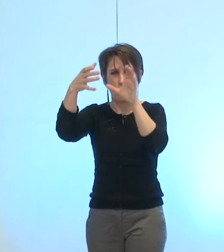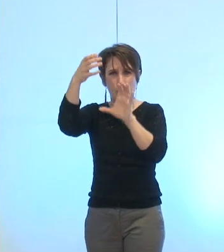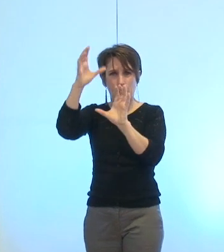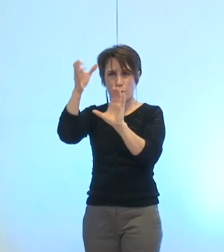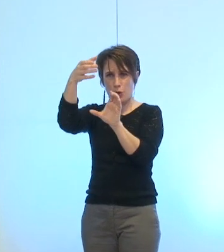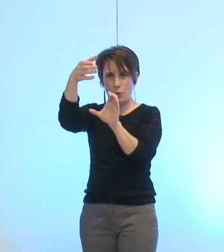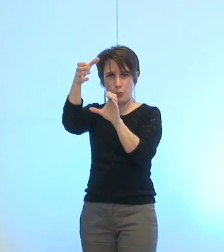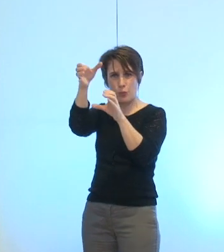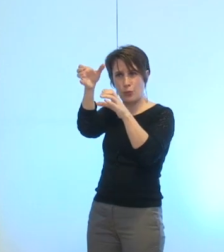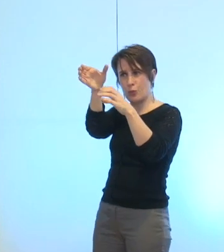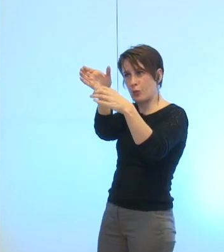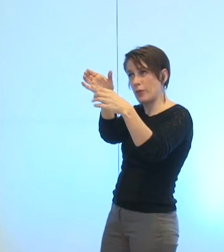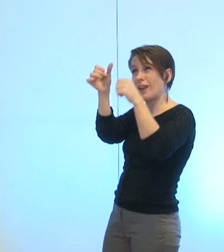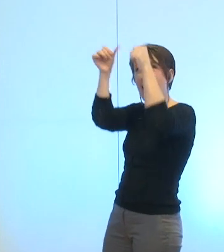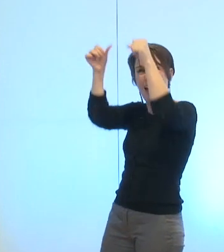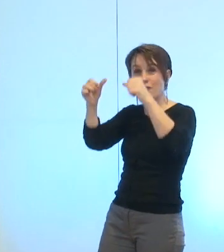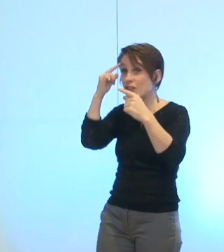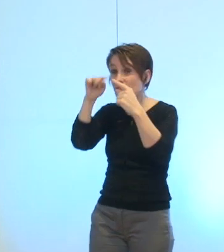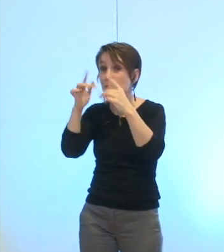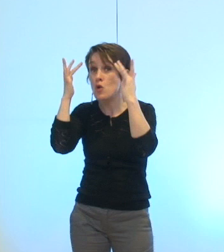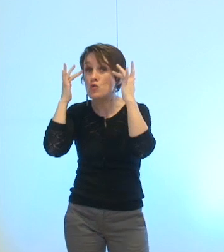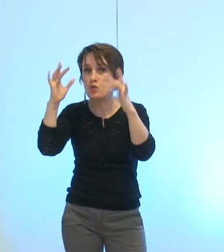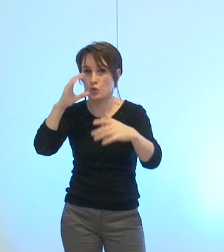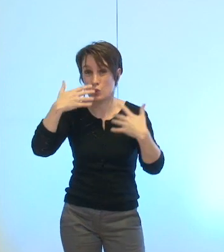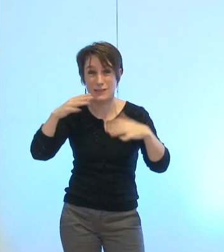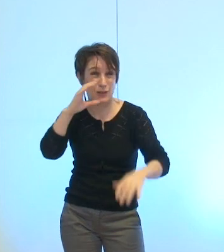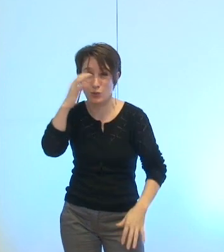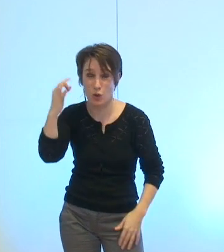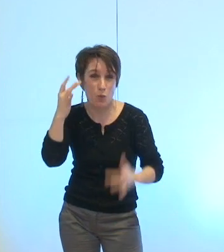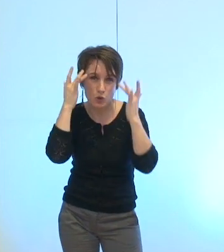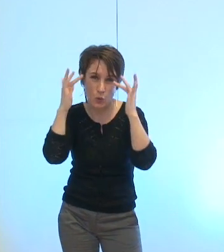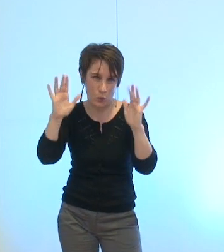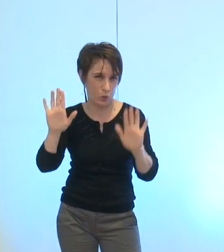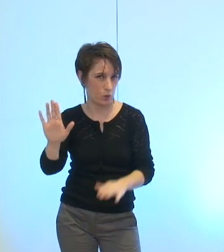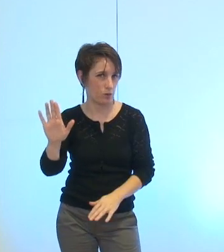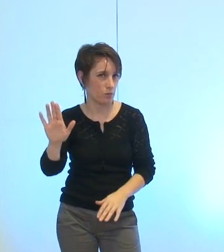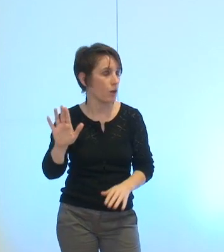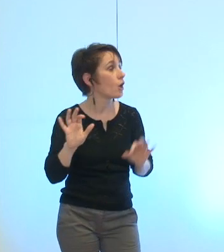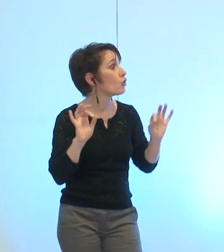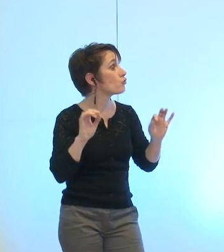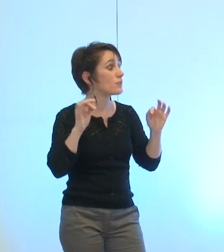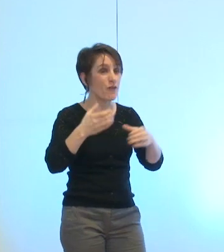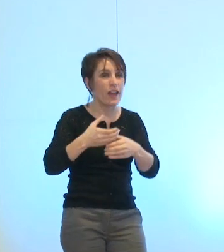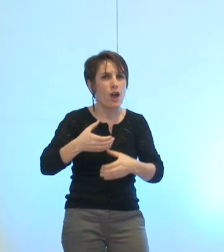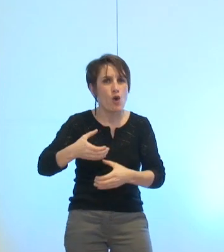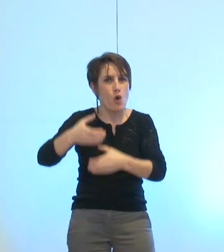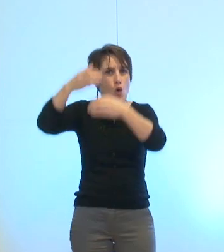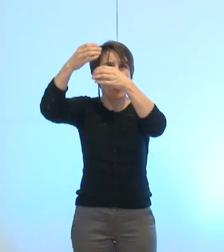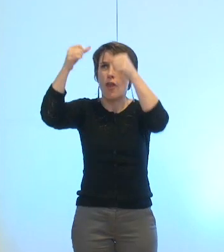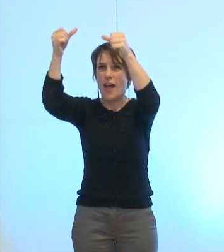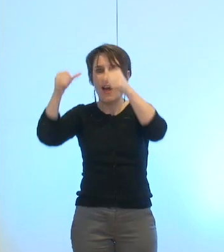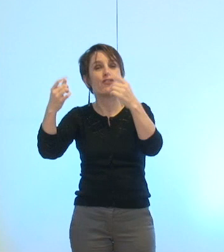aux annonces culturels vous avez d'ailleurs Monsieur le Maire sur cette question des colonnes Maurice reçu un